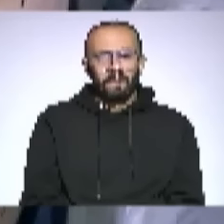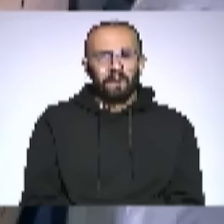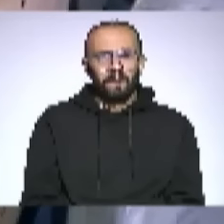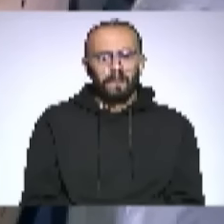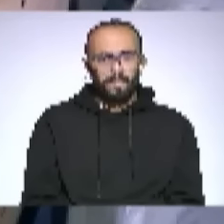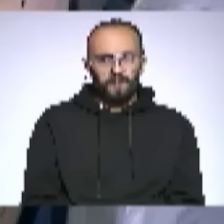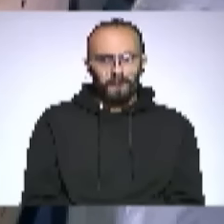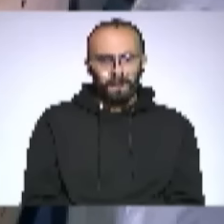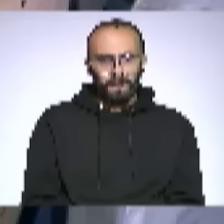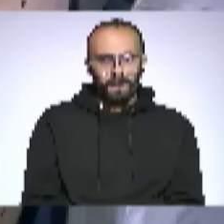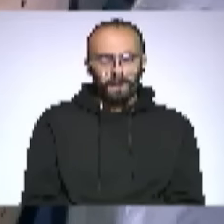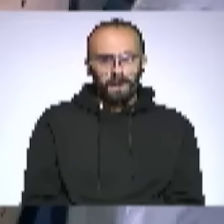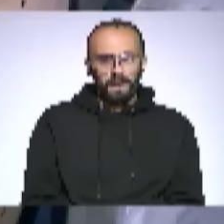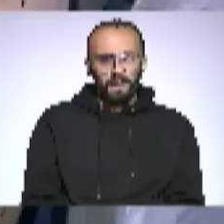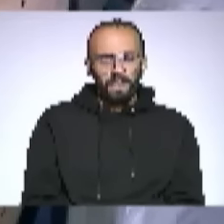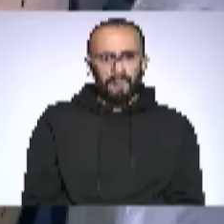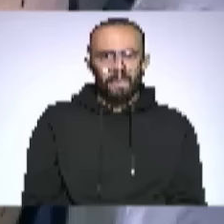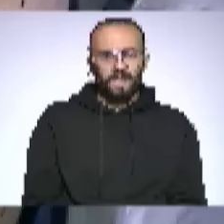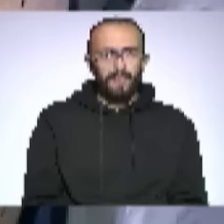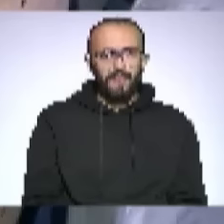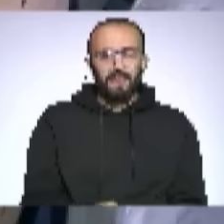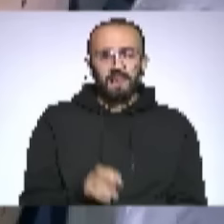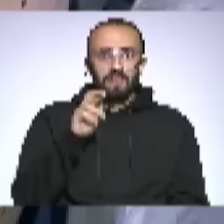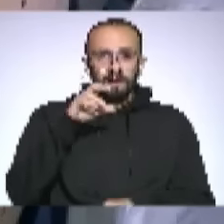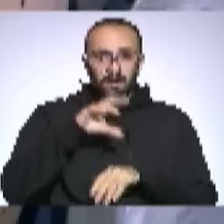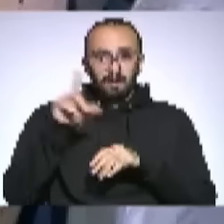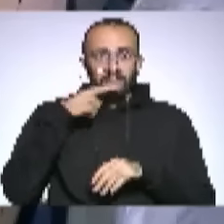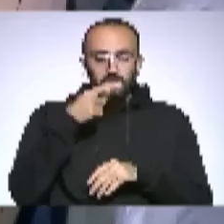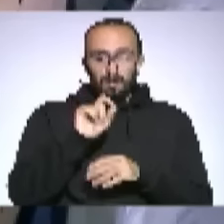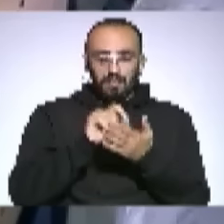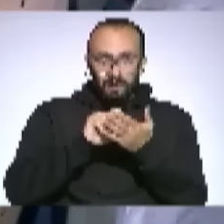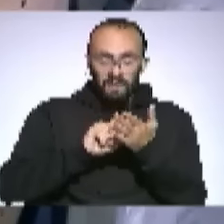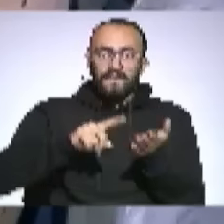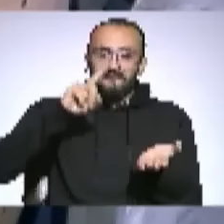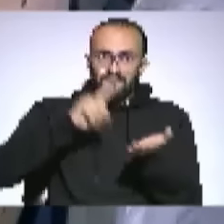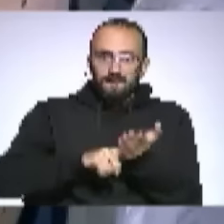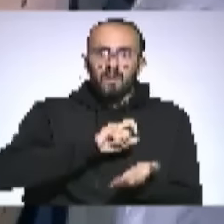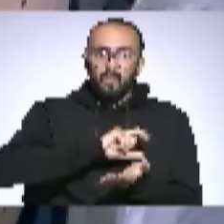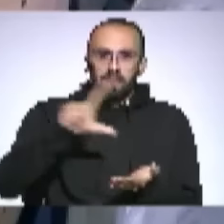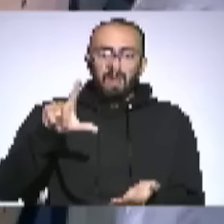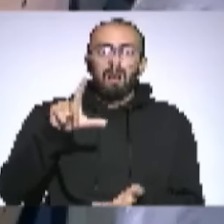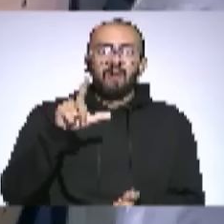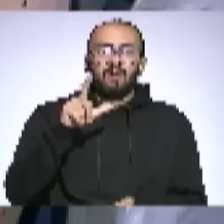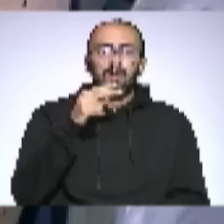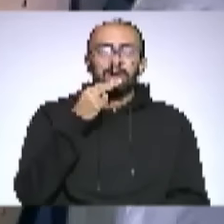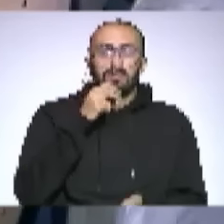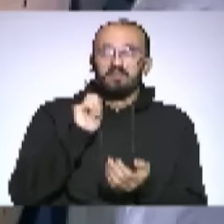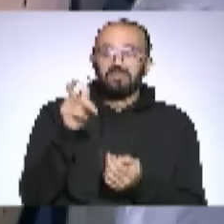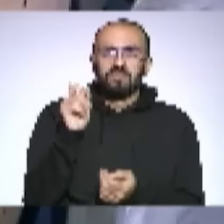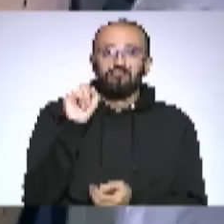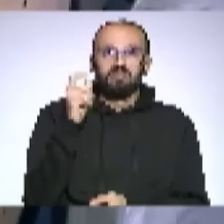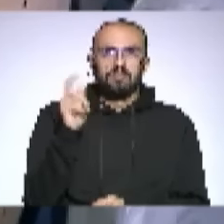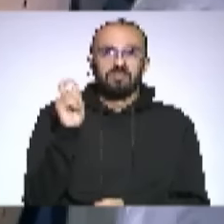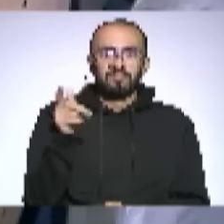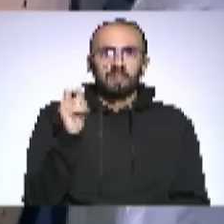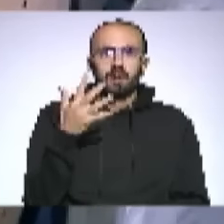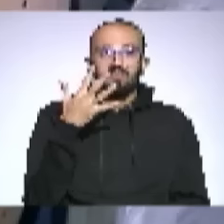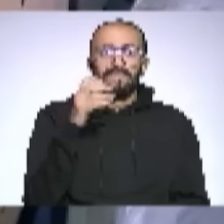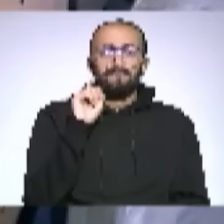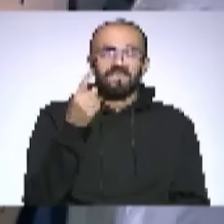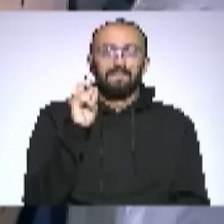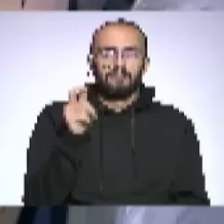الكنسي في المطرانيه كان كاتب ورقه مثبته فيها اعتراف الزوج بالفعل ومبلغ مالي للاطفال قدره 5000 جنيه